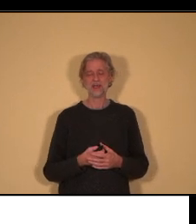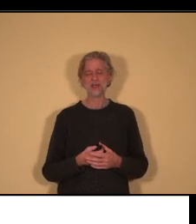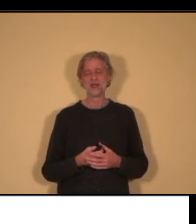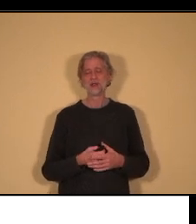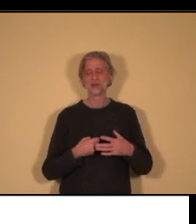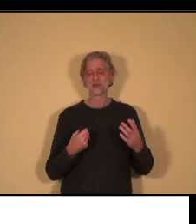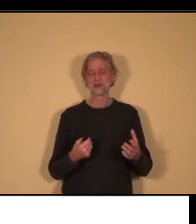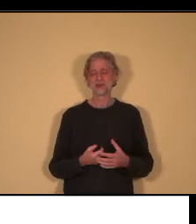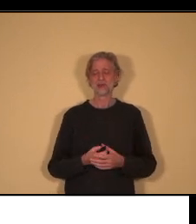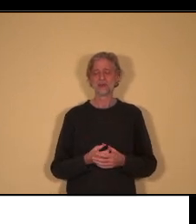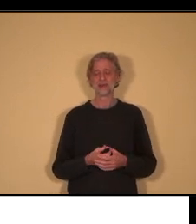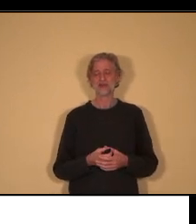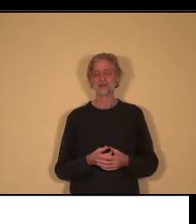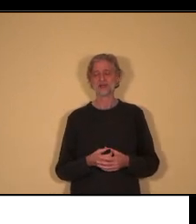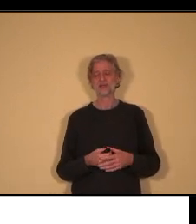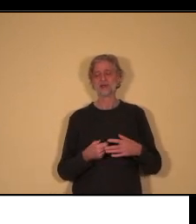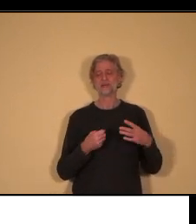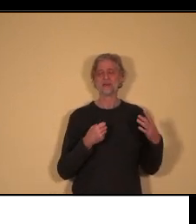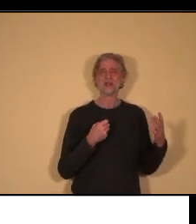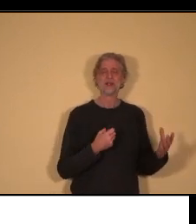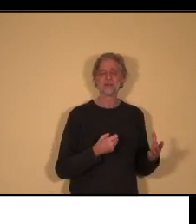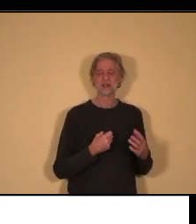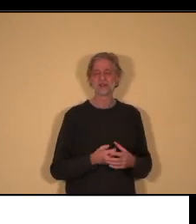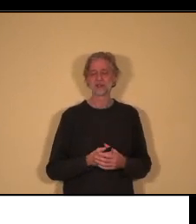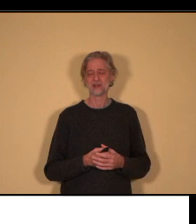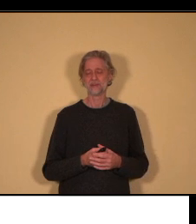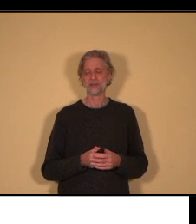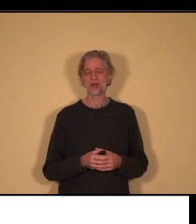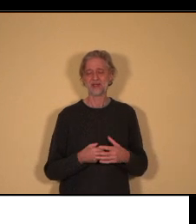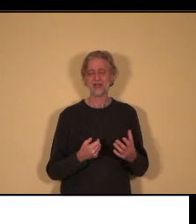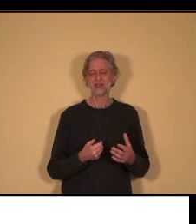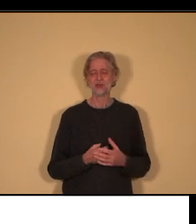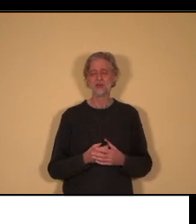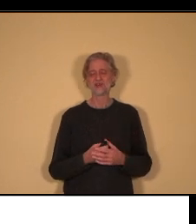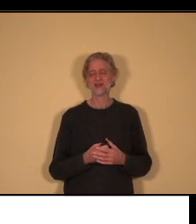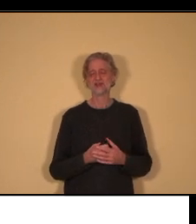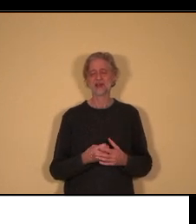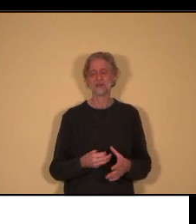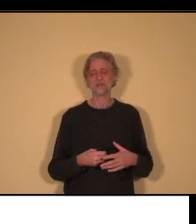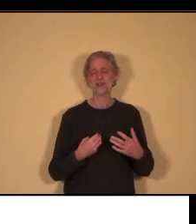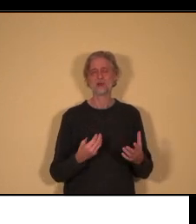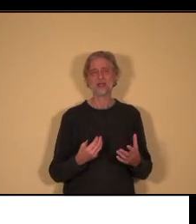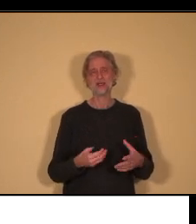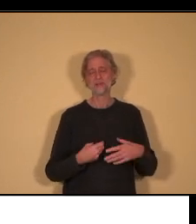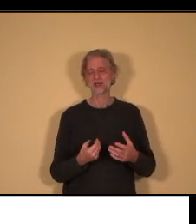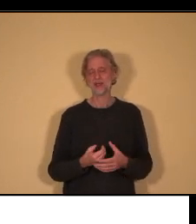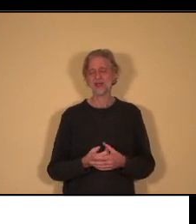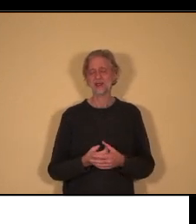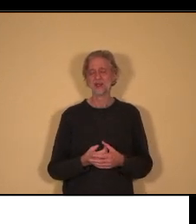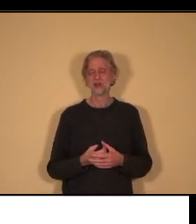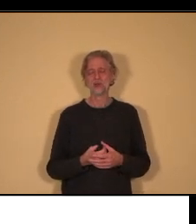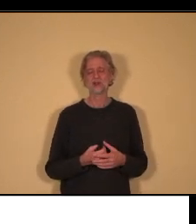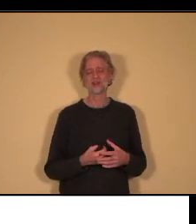CO2 und das wird mit Bakterien umgesetzt, also mit methanogenen